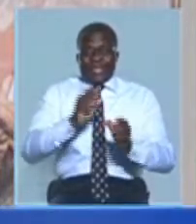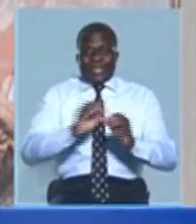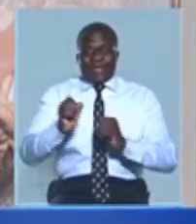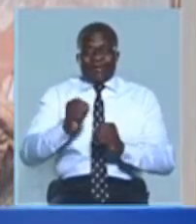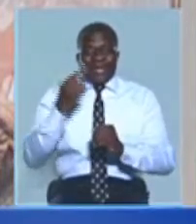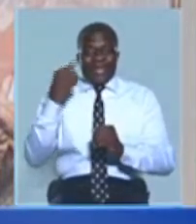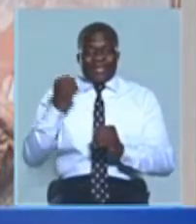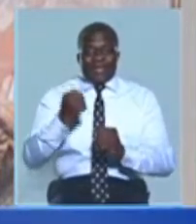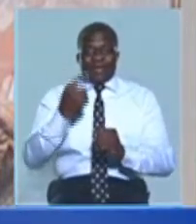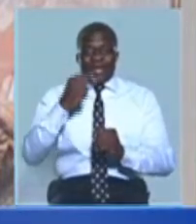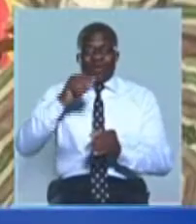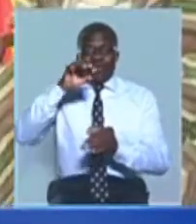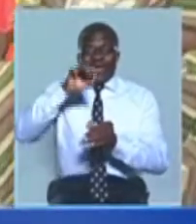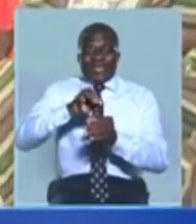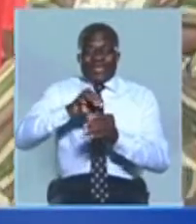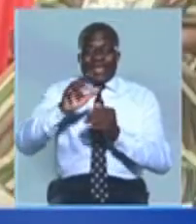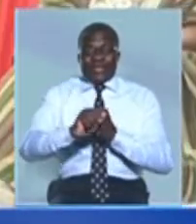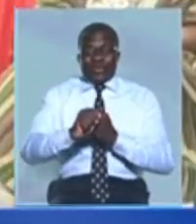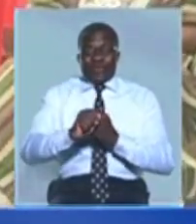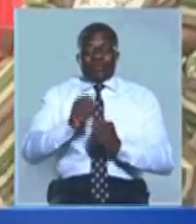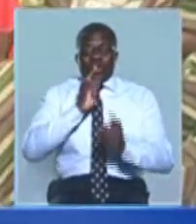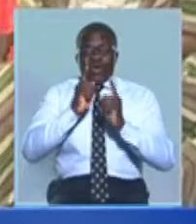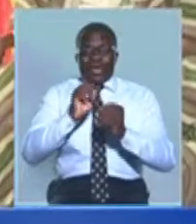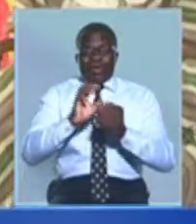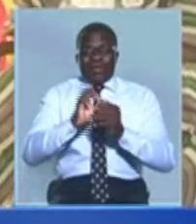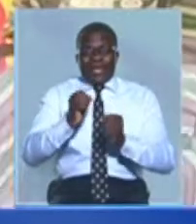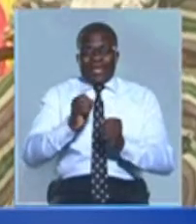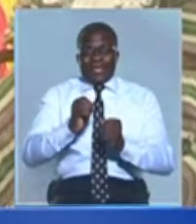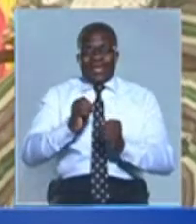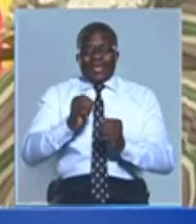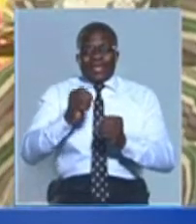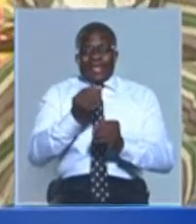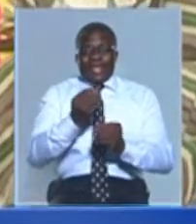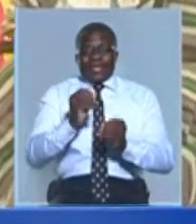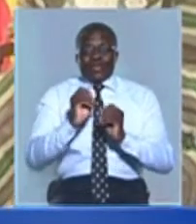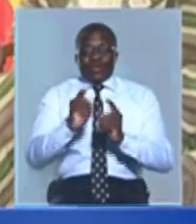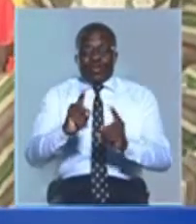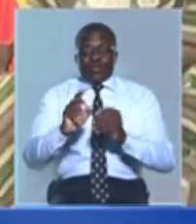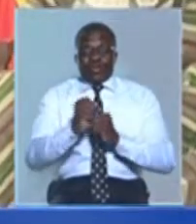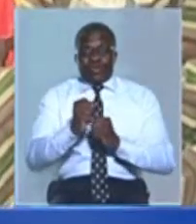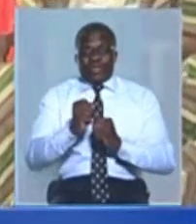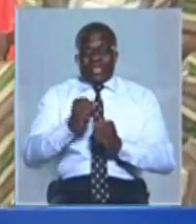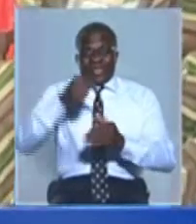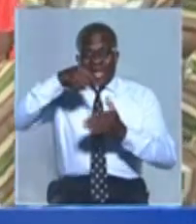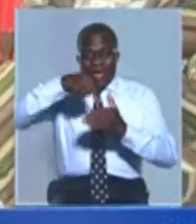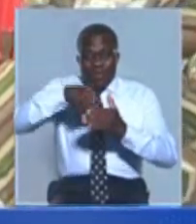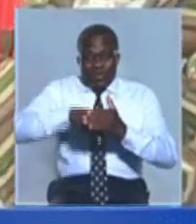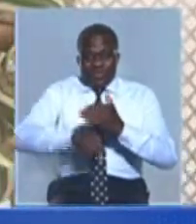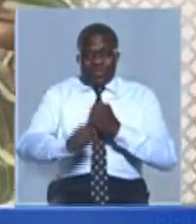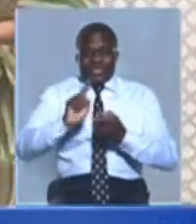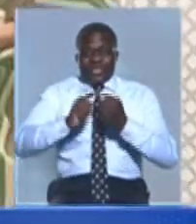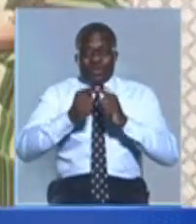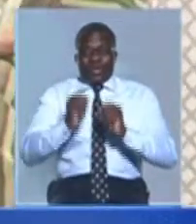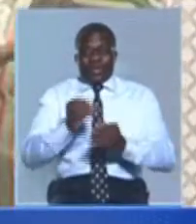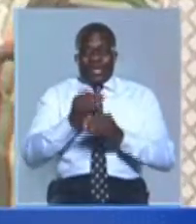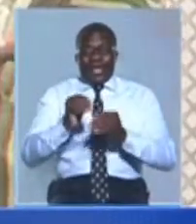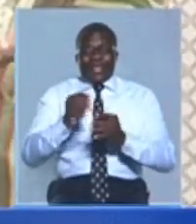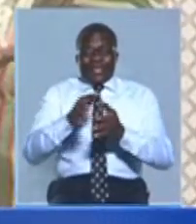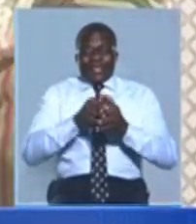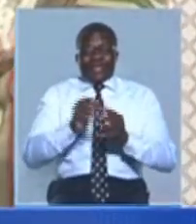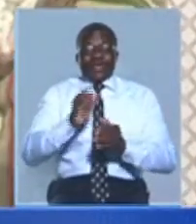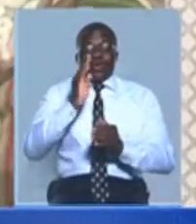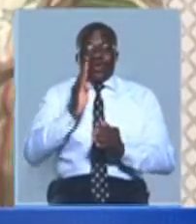récemment dans les élections. On a parlé des opportunités à approfondir le partenariat entre les États-Unis et le